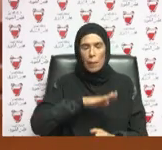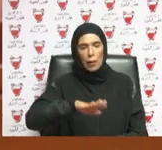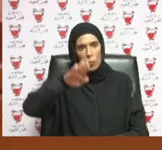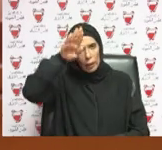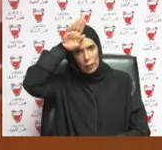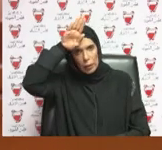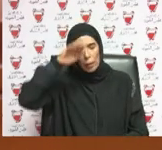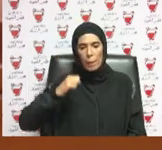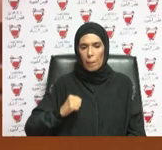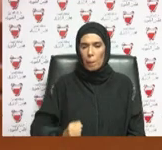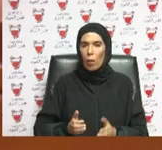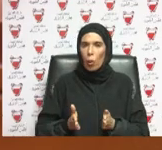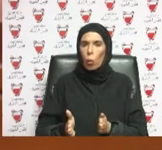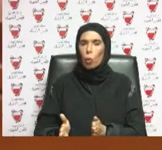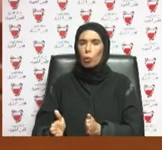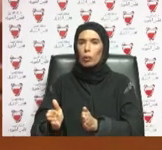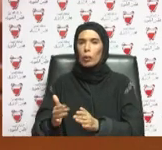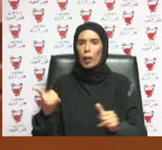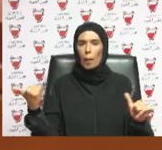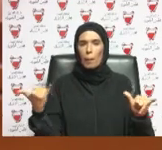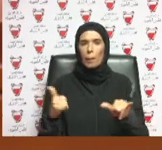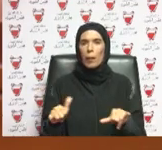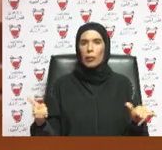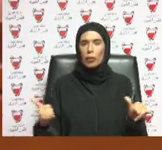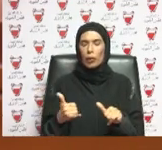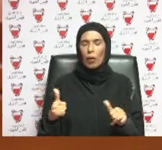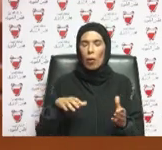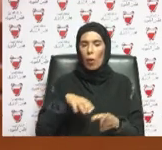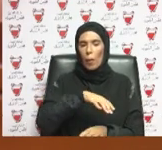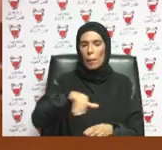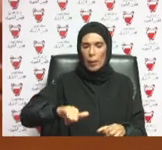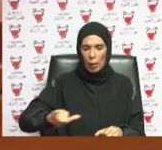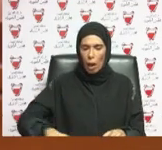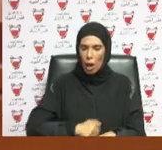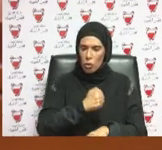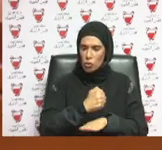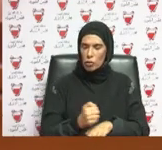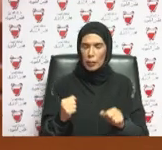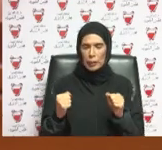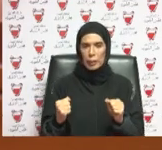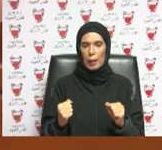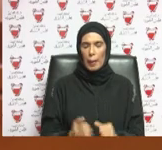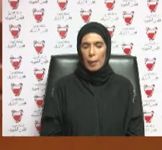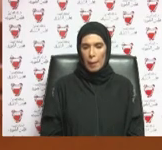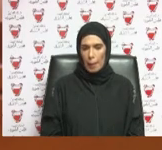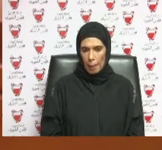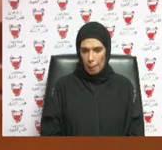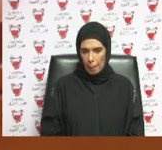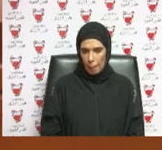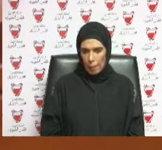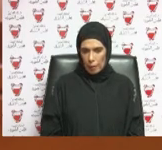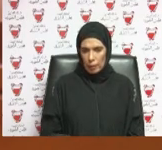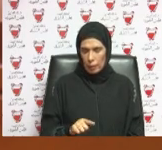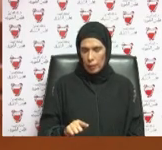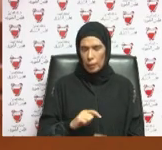كان للبحرين ركنا ركينا ولمنطقة الخليج أسا متينا. وإذا كان مصاب